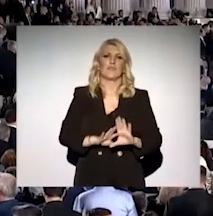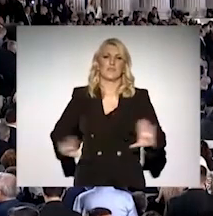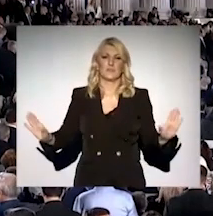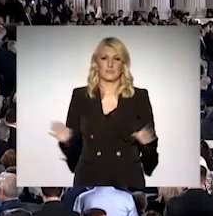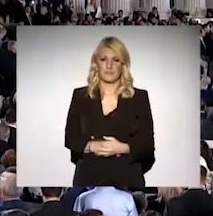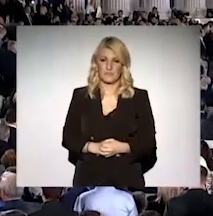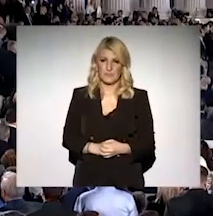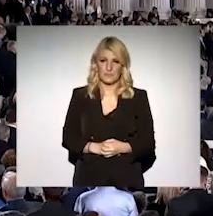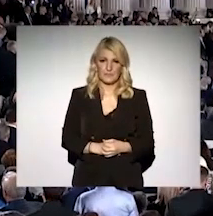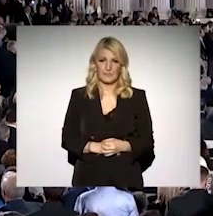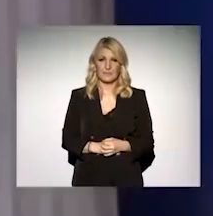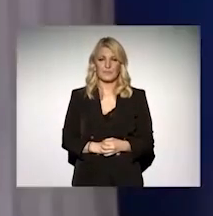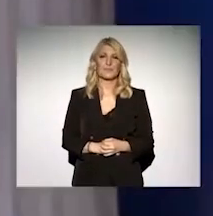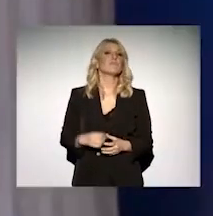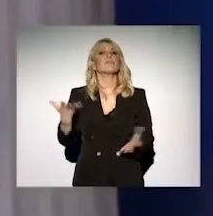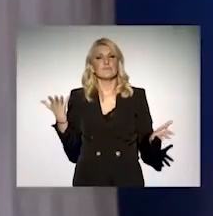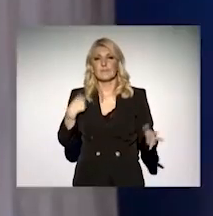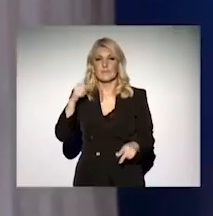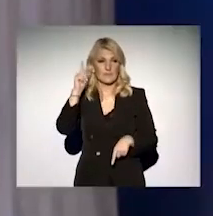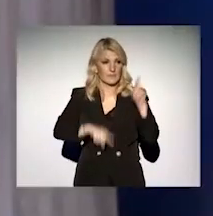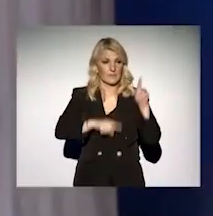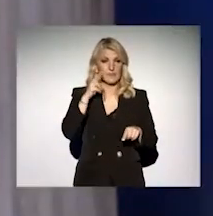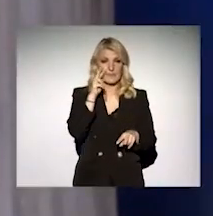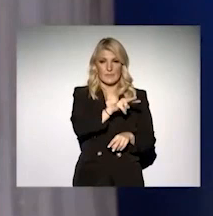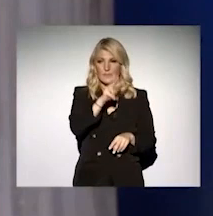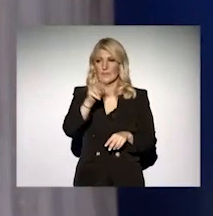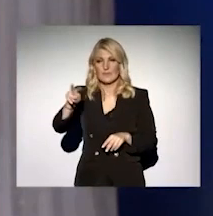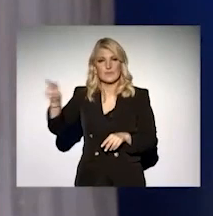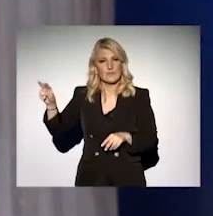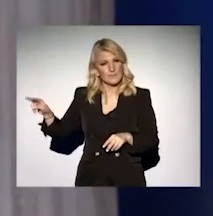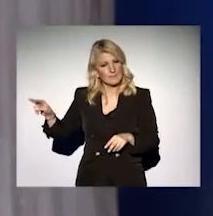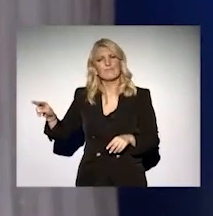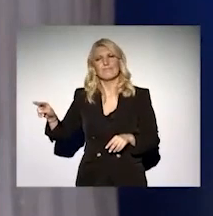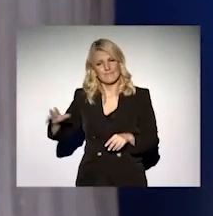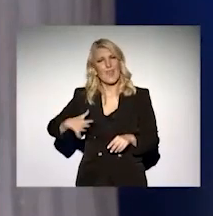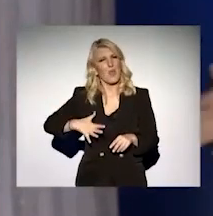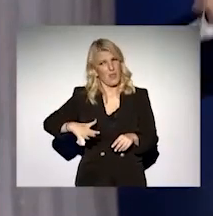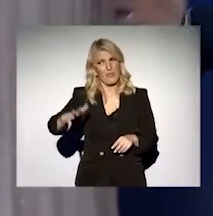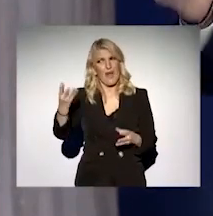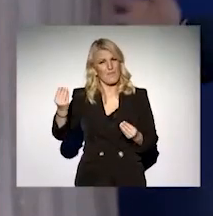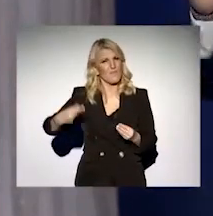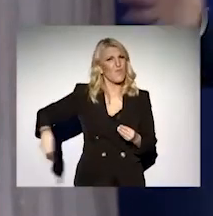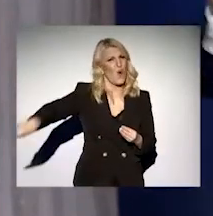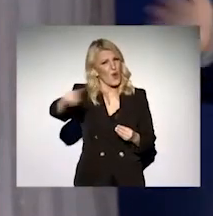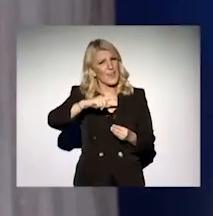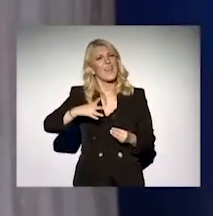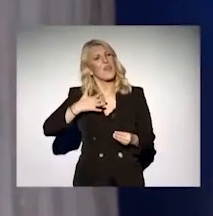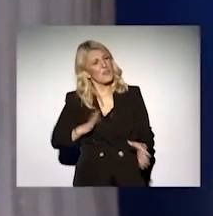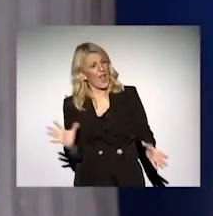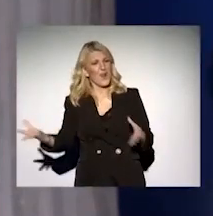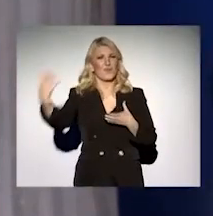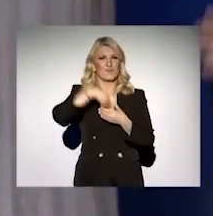μεταναστευτικό, για το τείχος στον Εύρο κτλ. Δεν μπαίνω καν εκεί. Νομίζω ότι οποιοδήποτε απλά ακούσει τον κύριο Κασελάκη